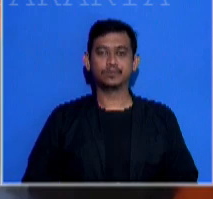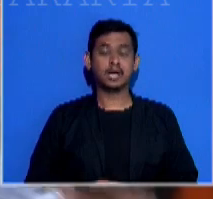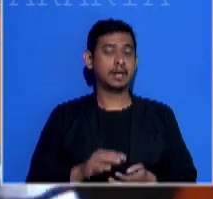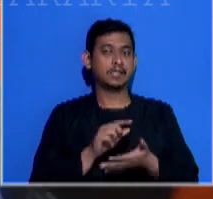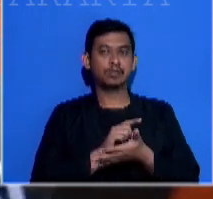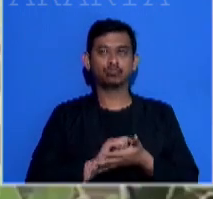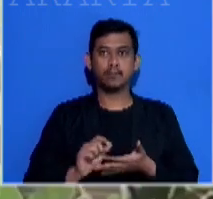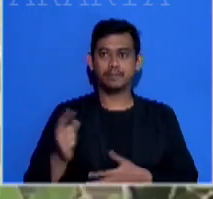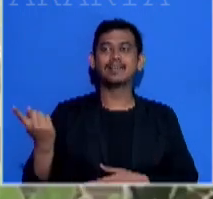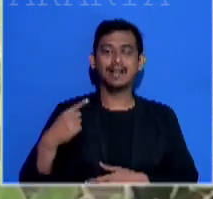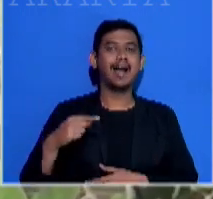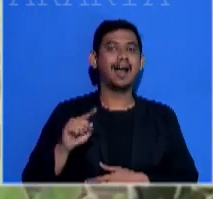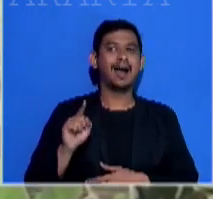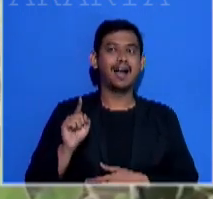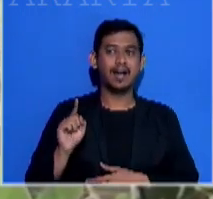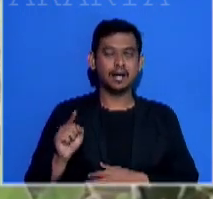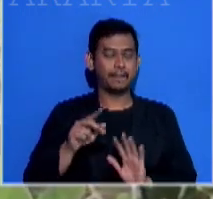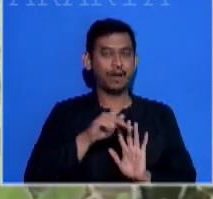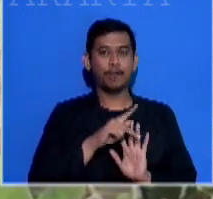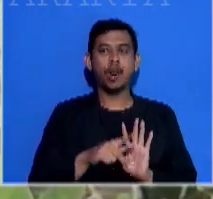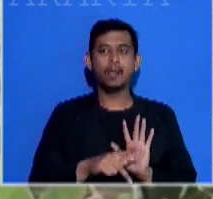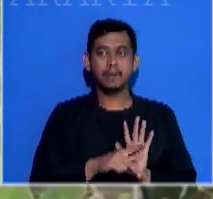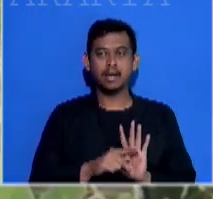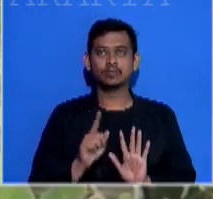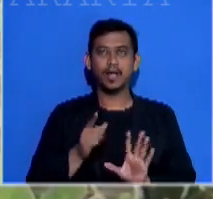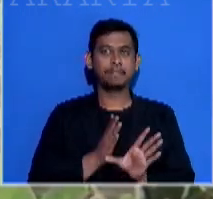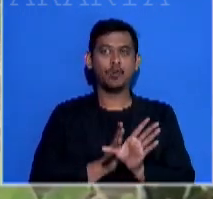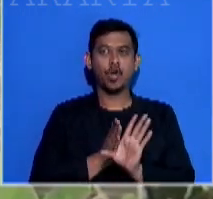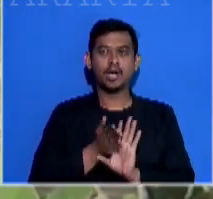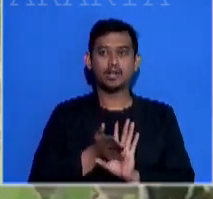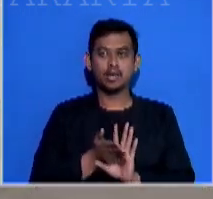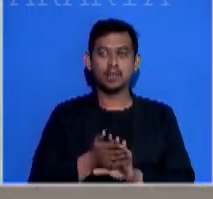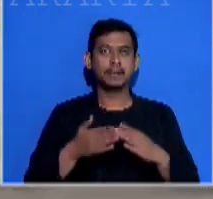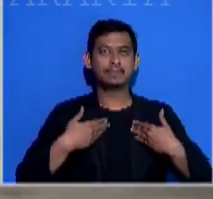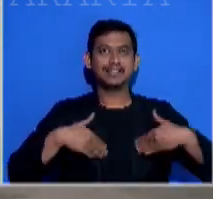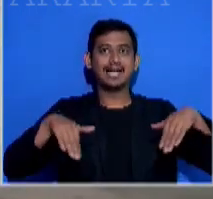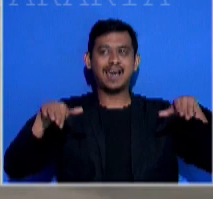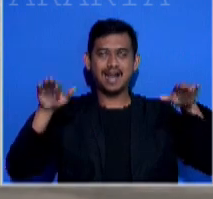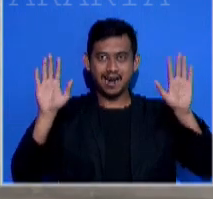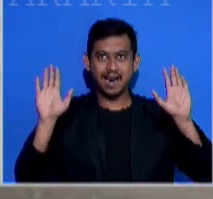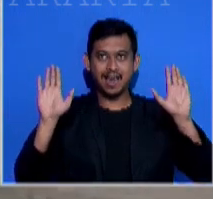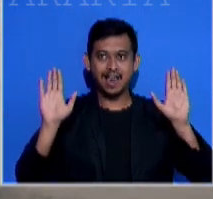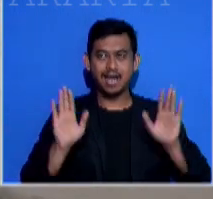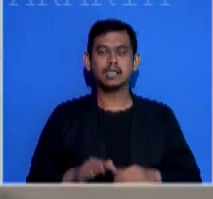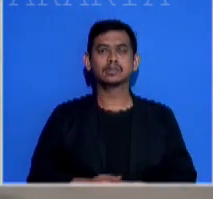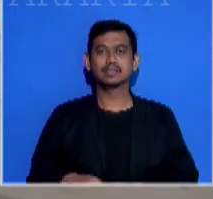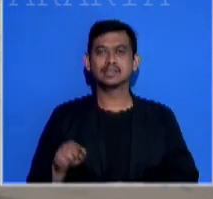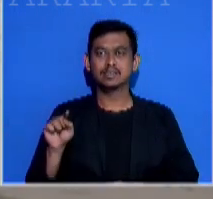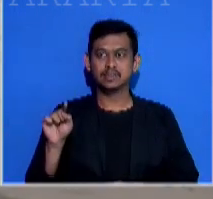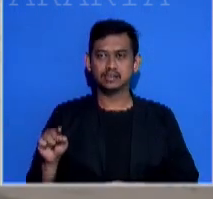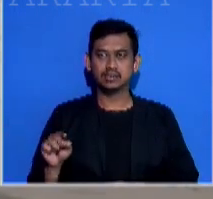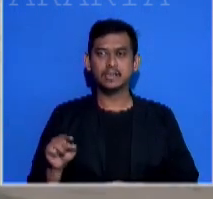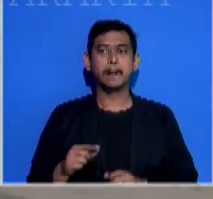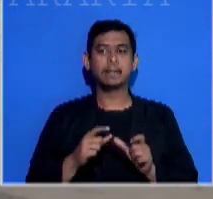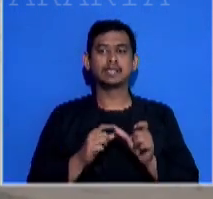Sekaligus merupakan salah satu program proyek penguatan profil pelajar Pancasila implementasi pelaksanaan kurikulum merdeka di mtsn4 Bantul